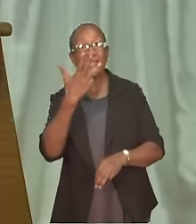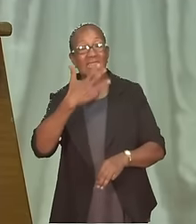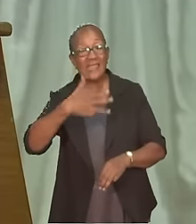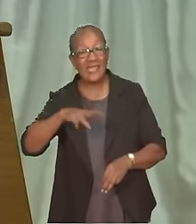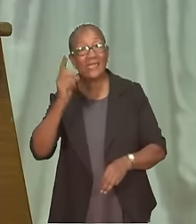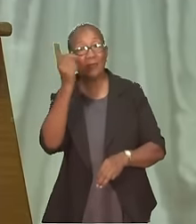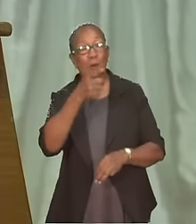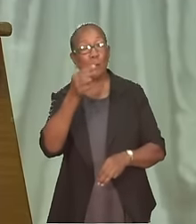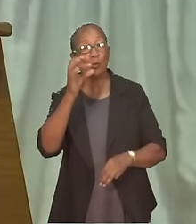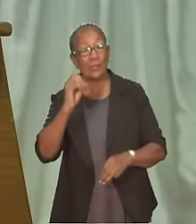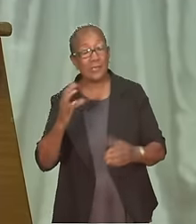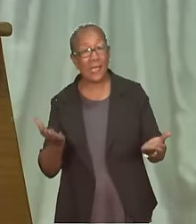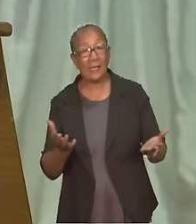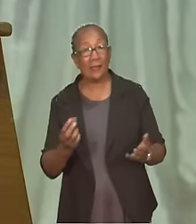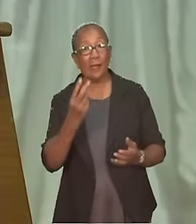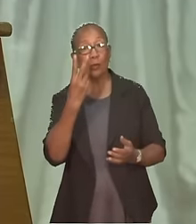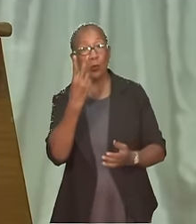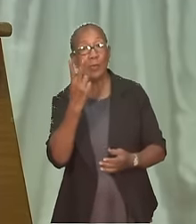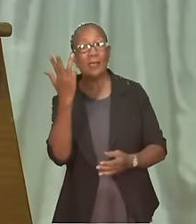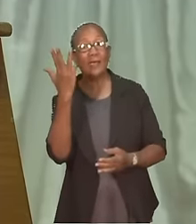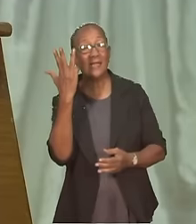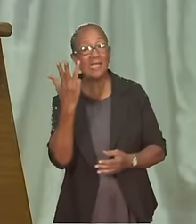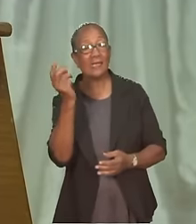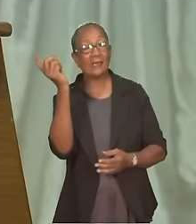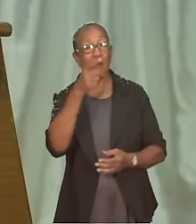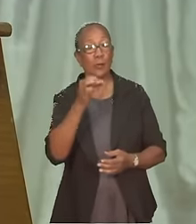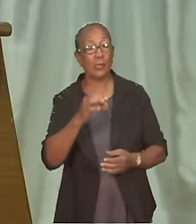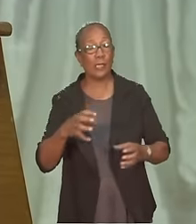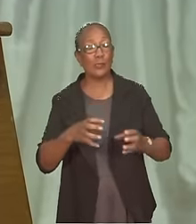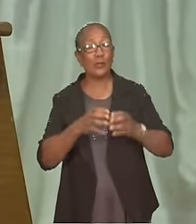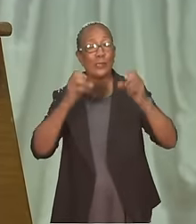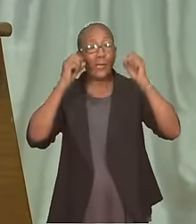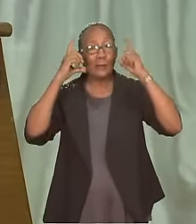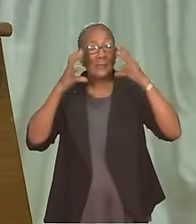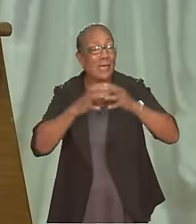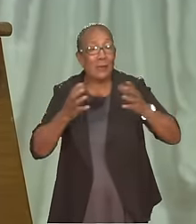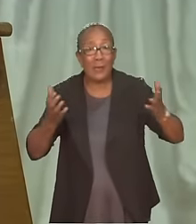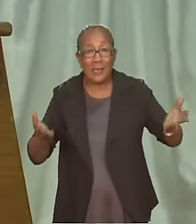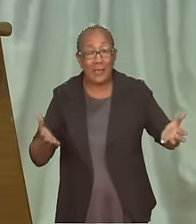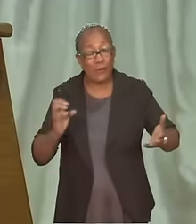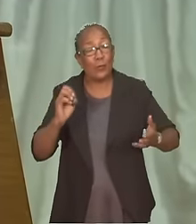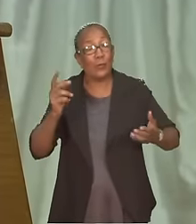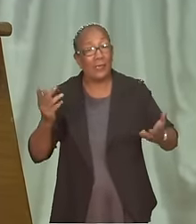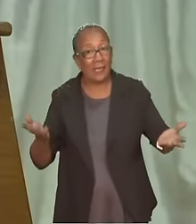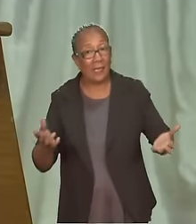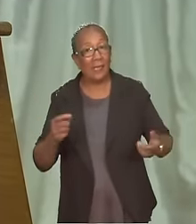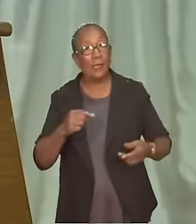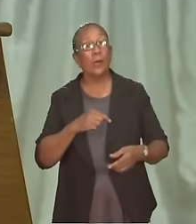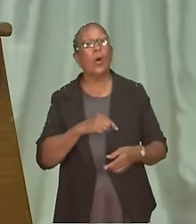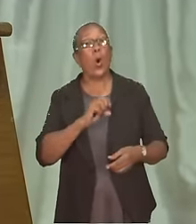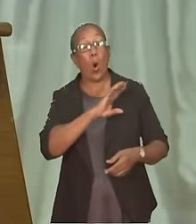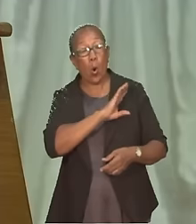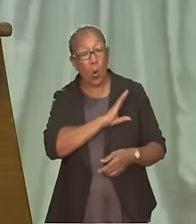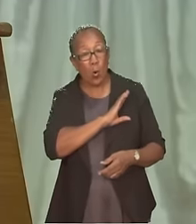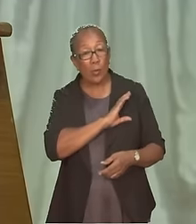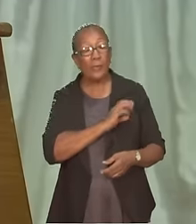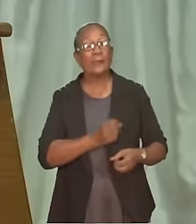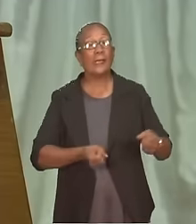verbruikers. 92 van de Surinaamse samenleving. Oké, dan gaan we ook